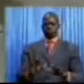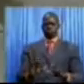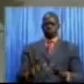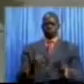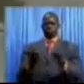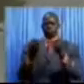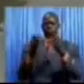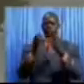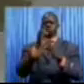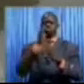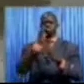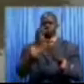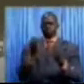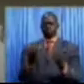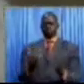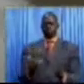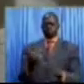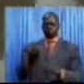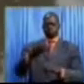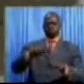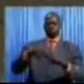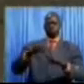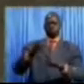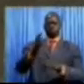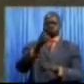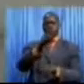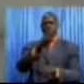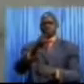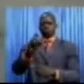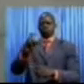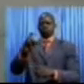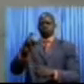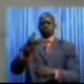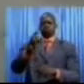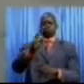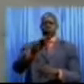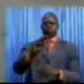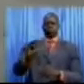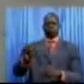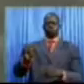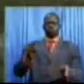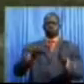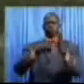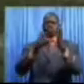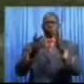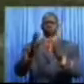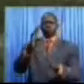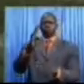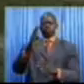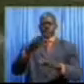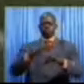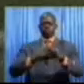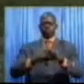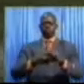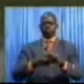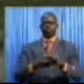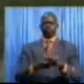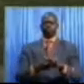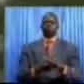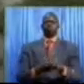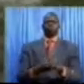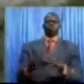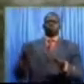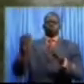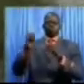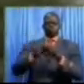ici. Environ 100 mm cubes d'eau tombée en seulement 3 ou 4 heures d'horloge.